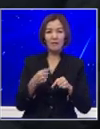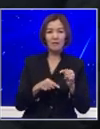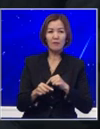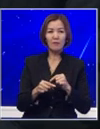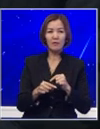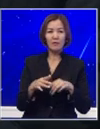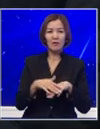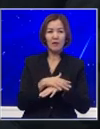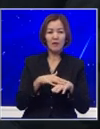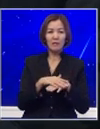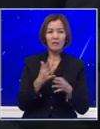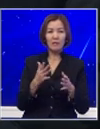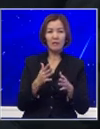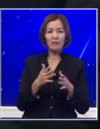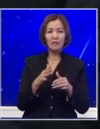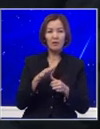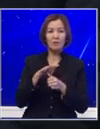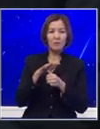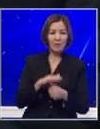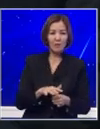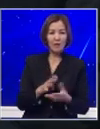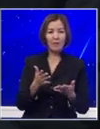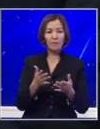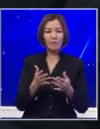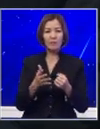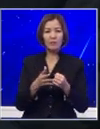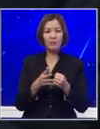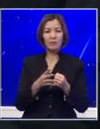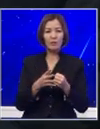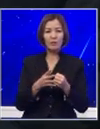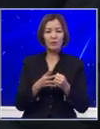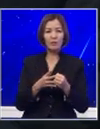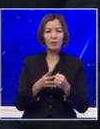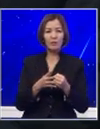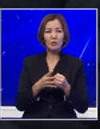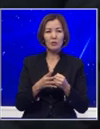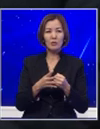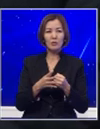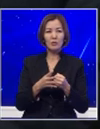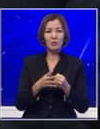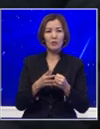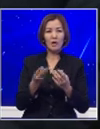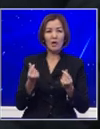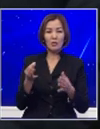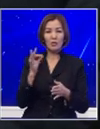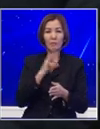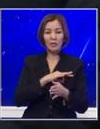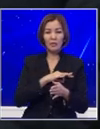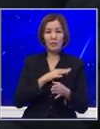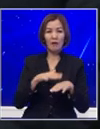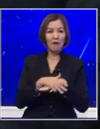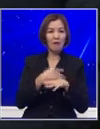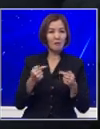bütkül kalktı tap-tap kariyerden gravi, şebenkü çıkarıp son paydasın göret, a kalk son zardabın